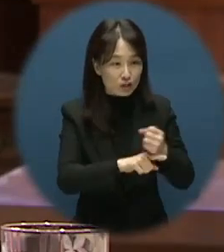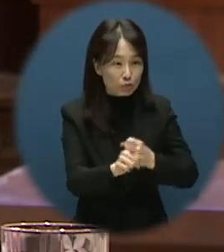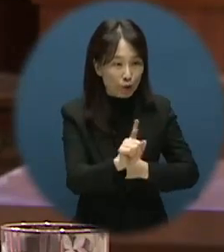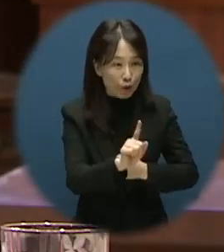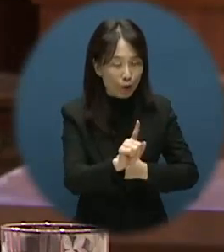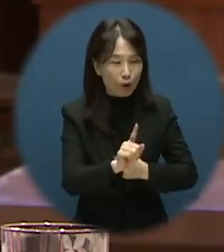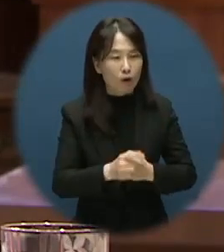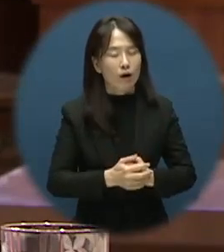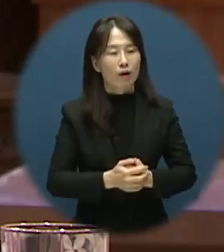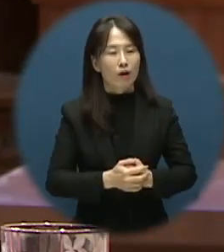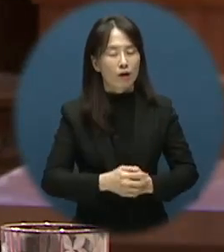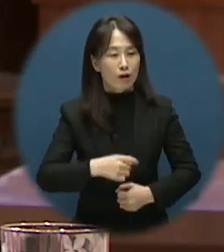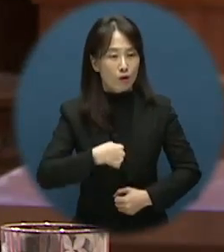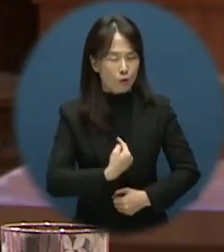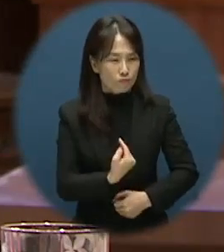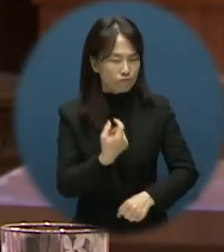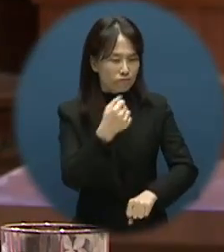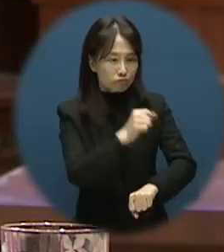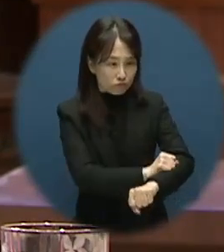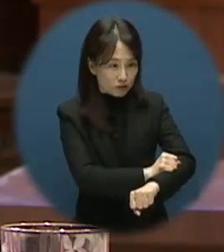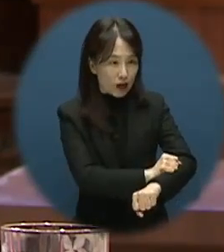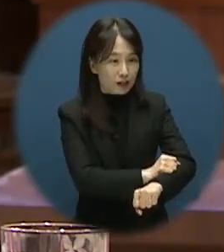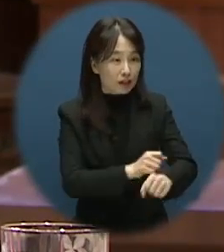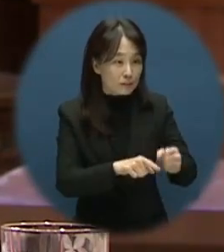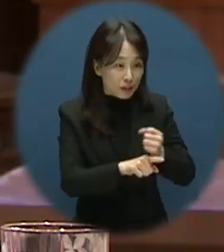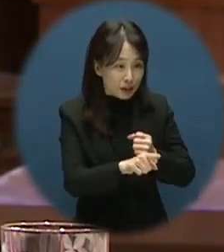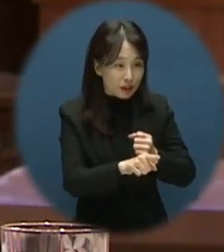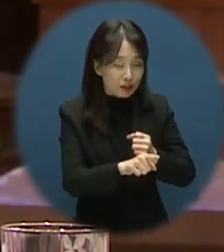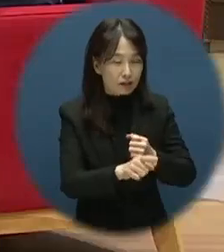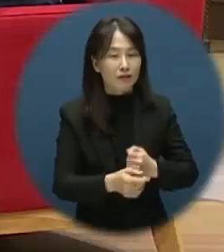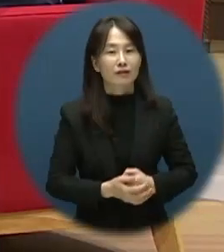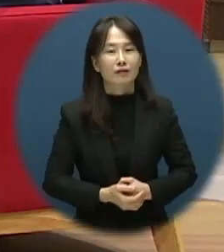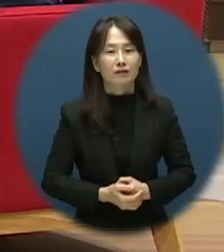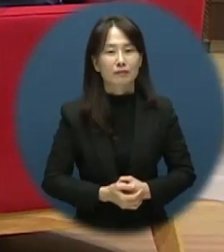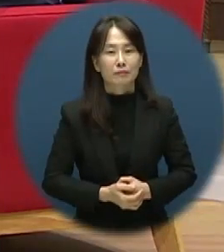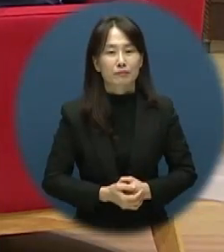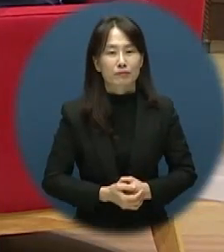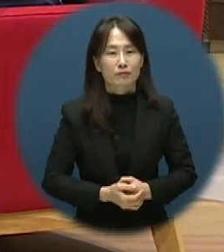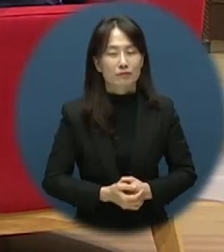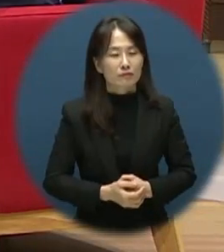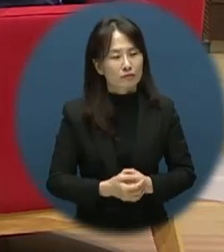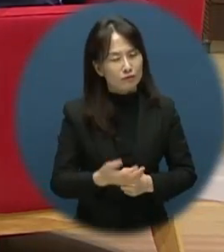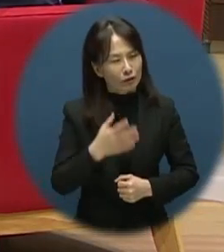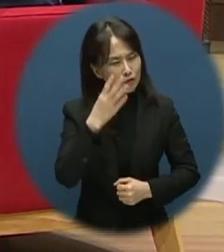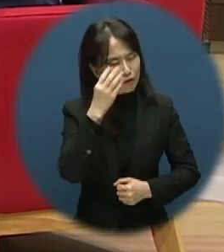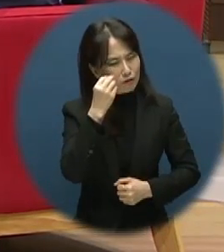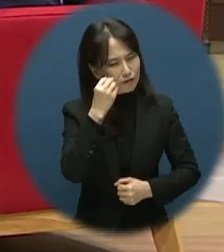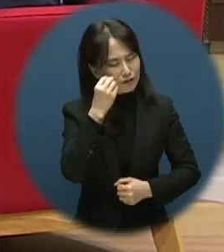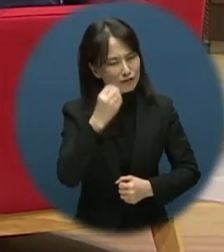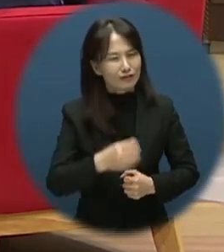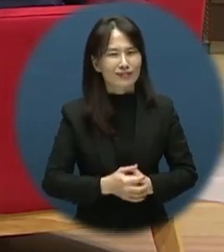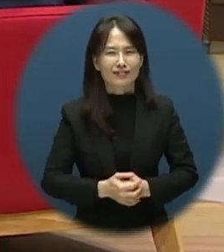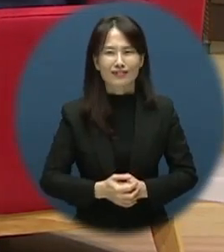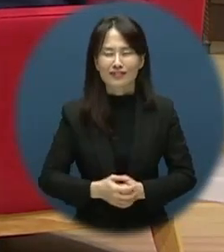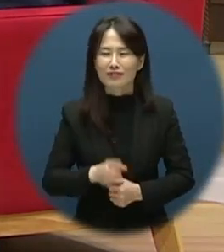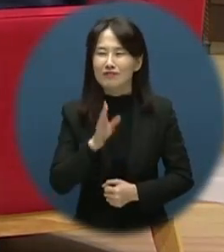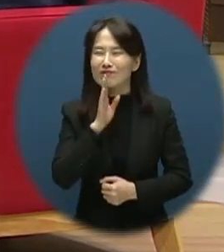그만큼 독보적이란 얘기입니다. 그죠? 뭐 그렇게 한편에서는 독보적이고 한편에서는 이상한 거예요.